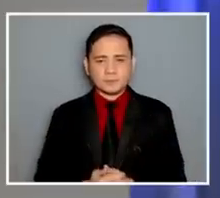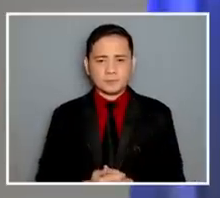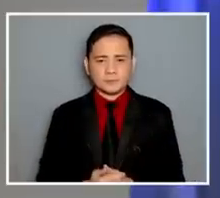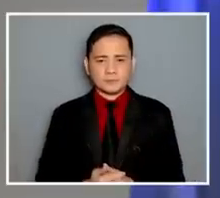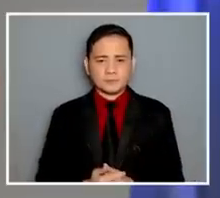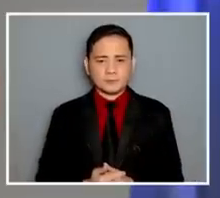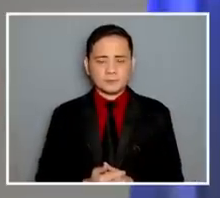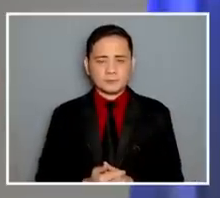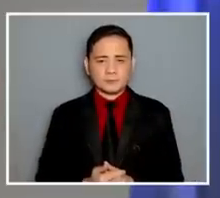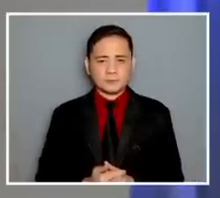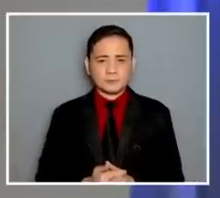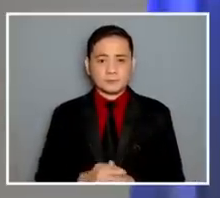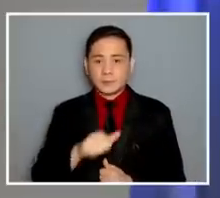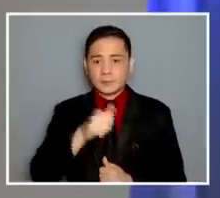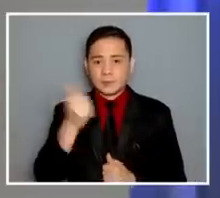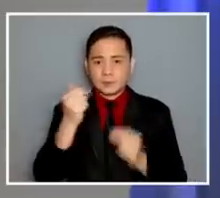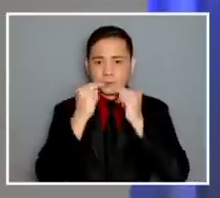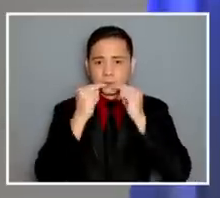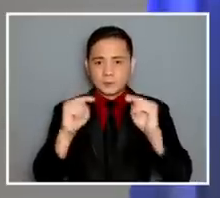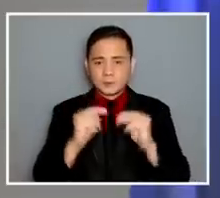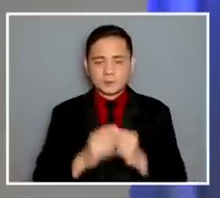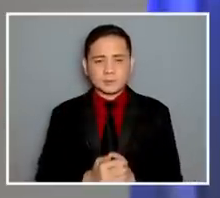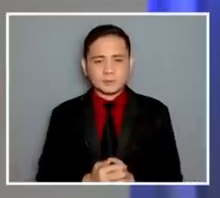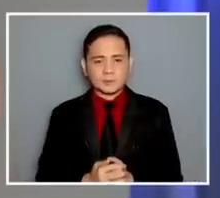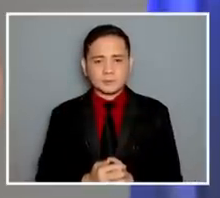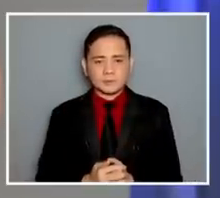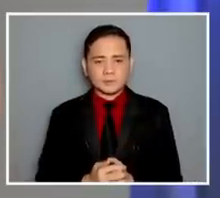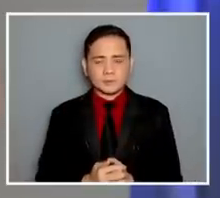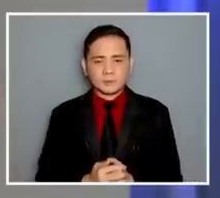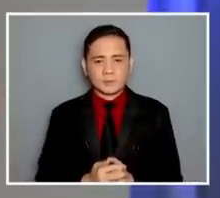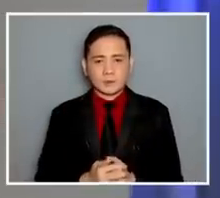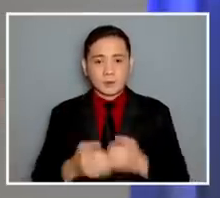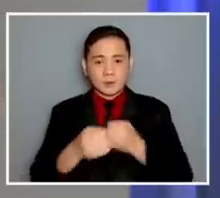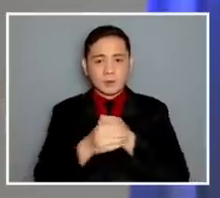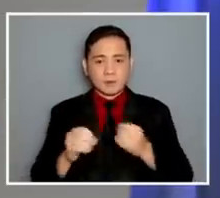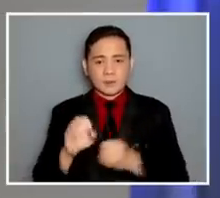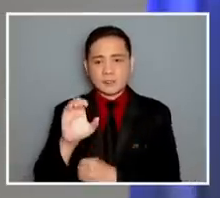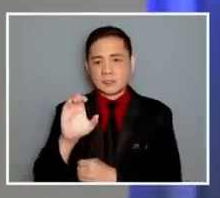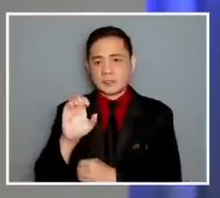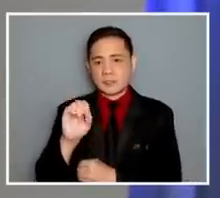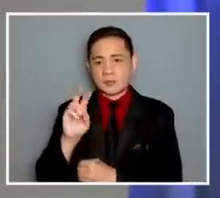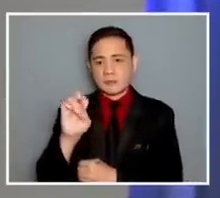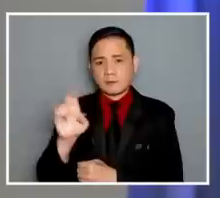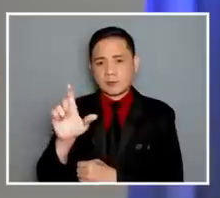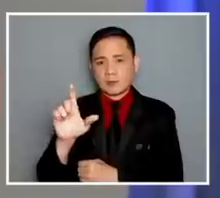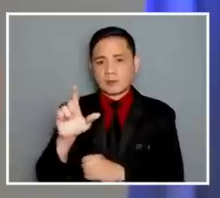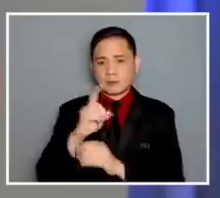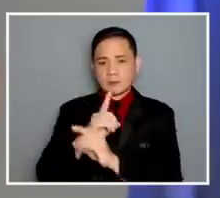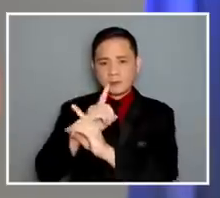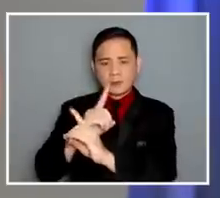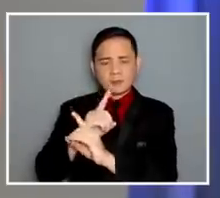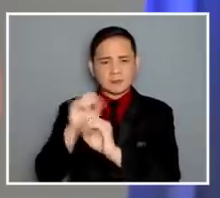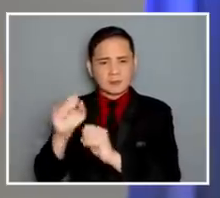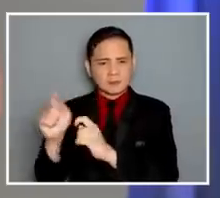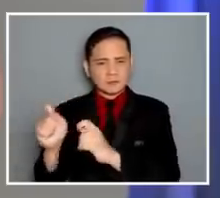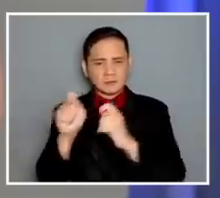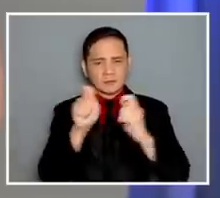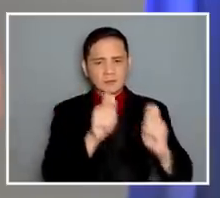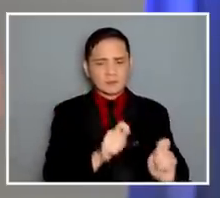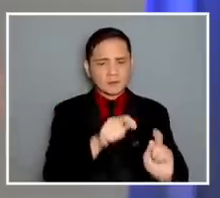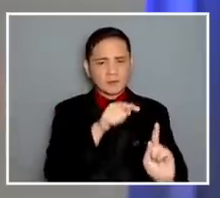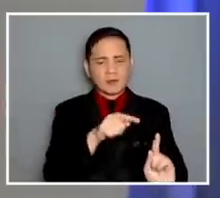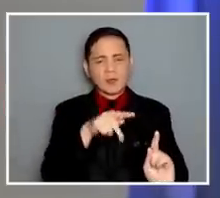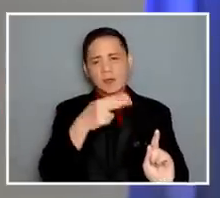Sa ibang balita naman, tinitignan ng Office of Civil Defense kung pwedeng mailipat sa Hatay Province ang Philippine